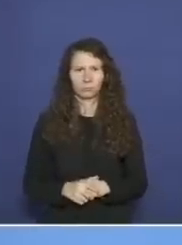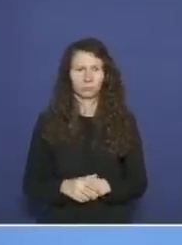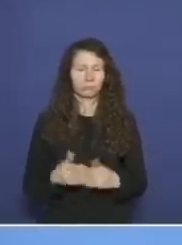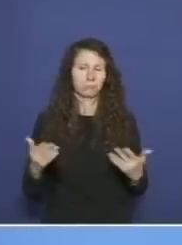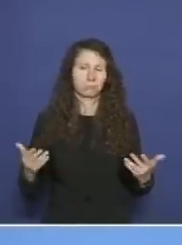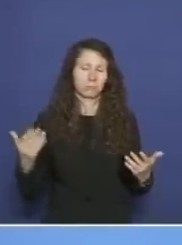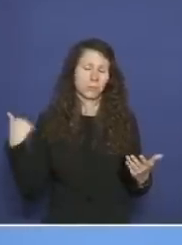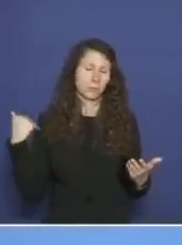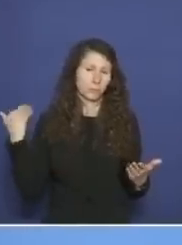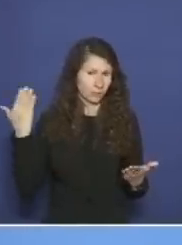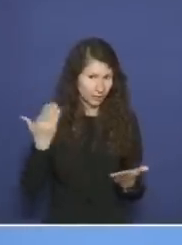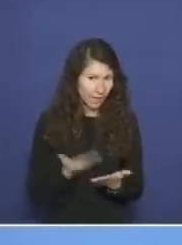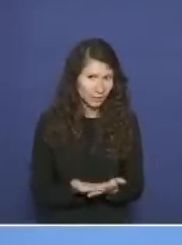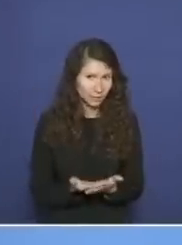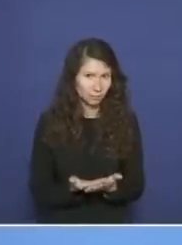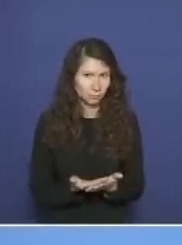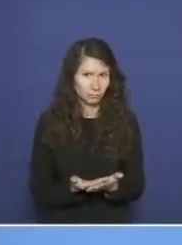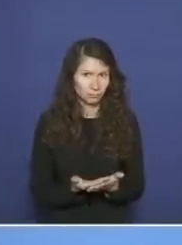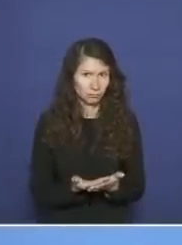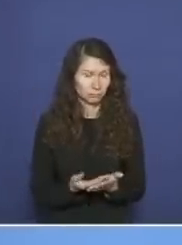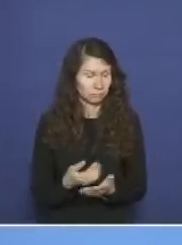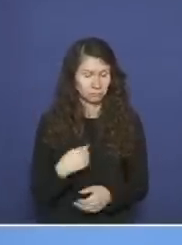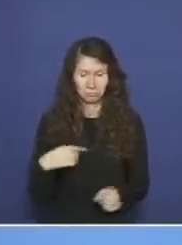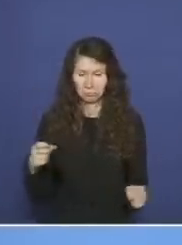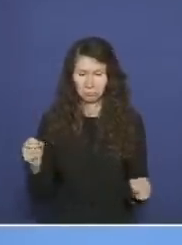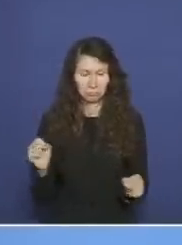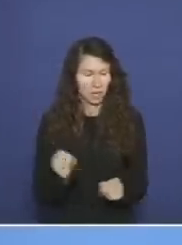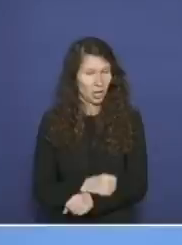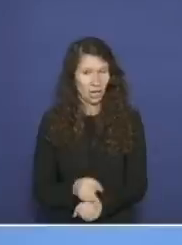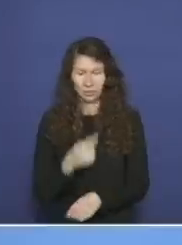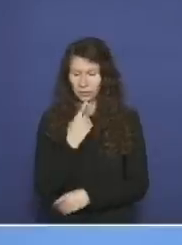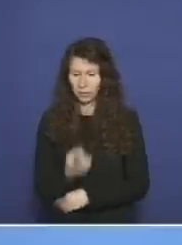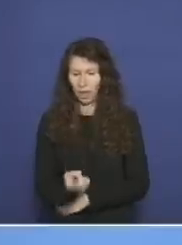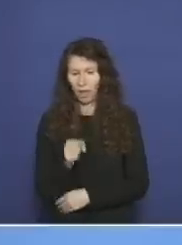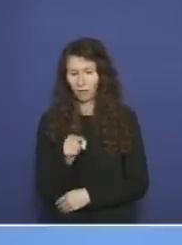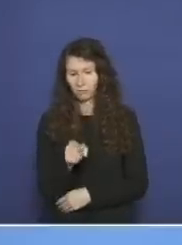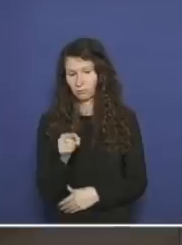jedenfalls ich noch nicht einschätzen kann, welche Größenordnung das hat.